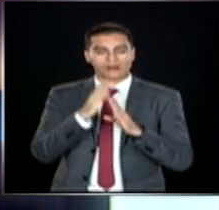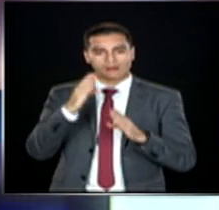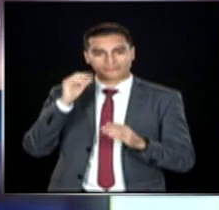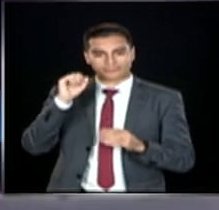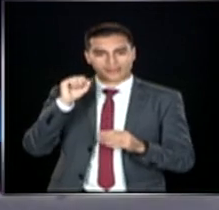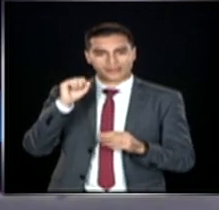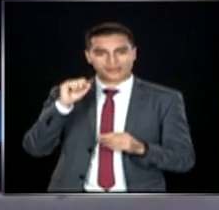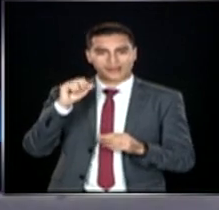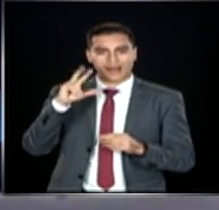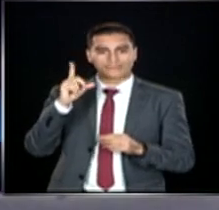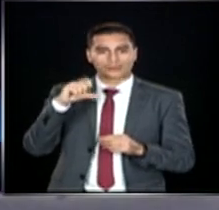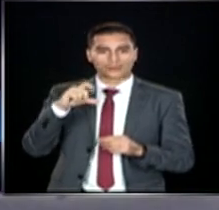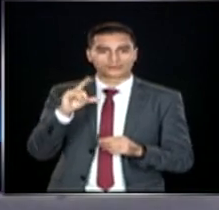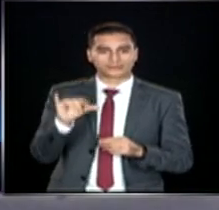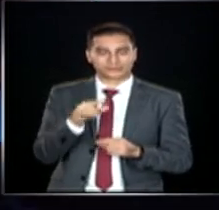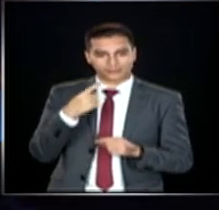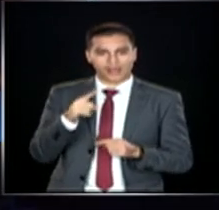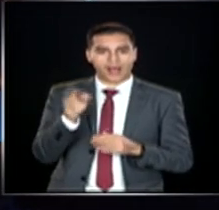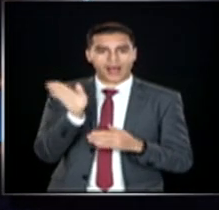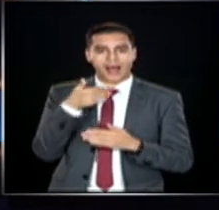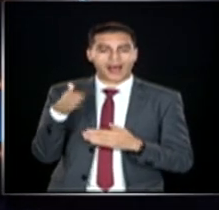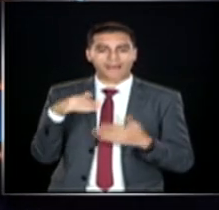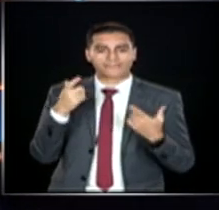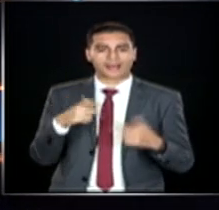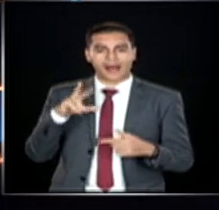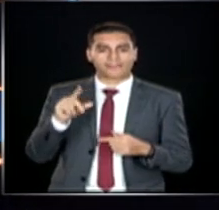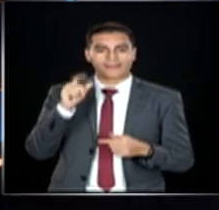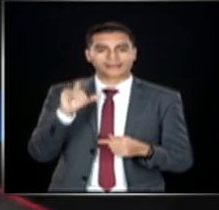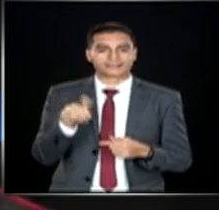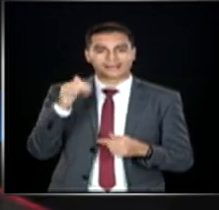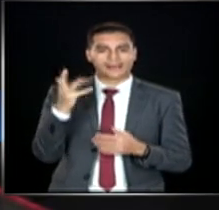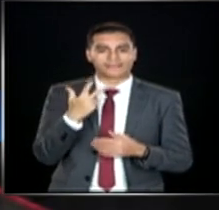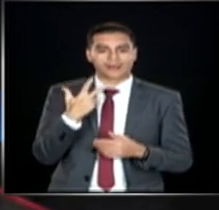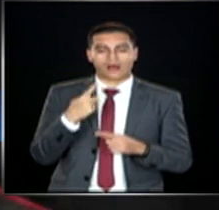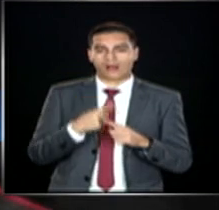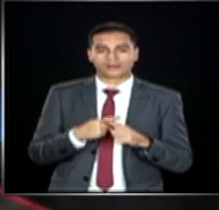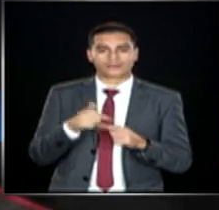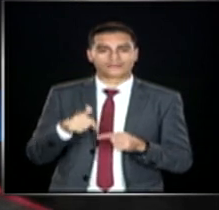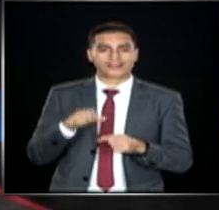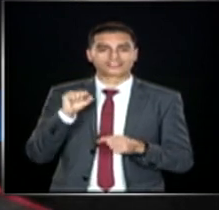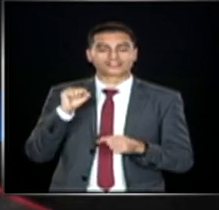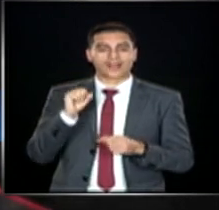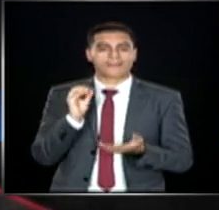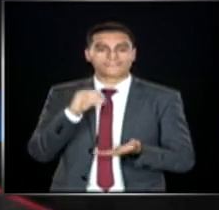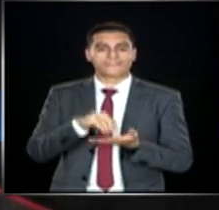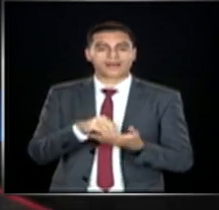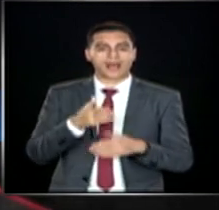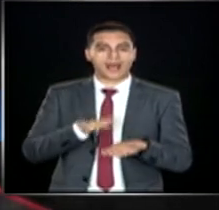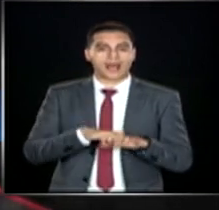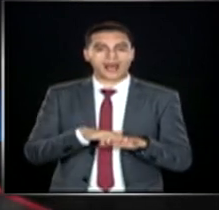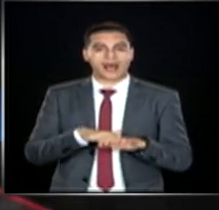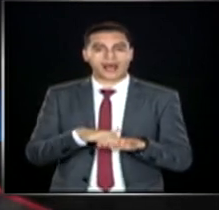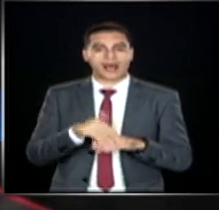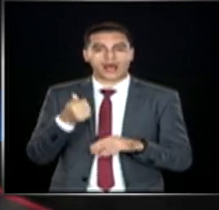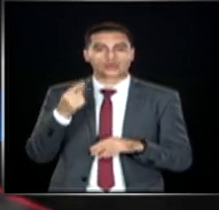هو؟ لبنودي. صح. كم عدد الوان علم دولة البانيا؟ 3. غلط. ما هو الحزب الذي ساهم أندرو